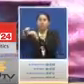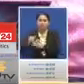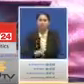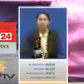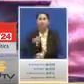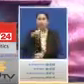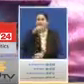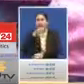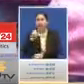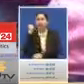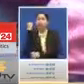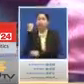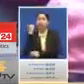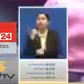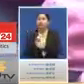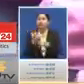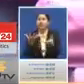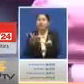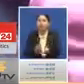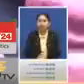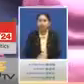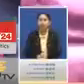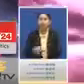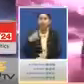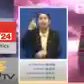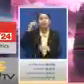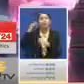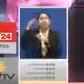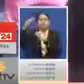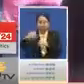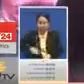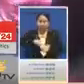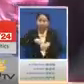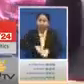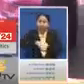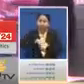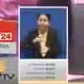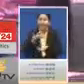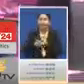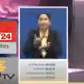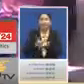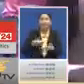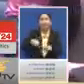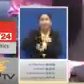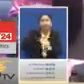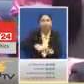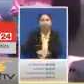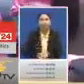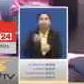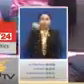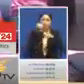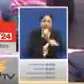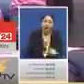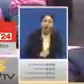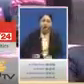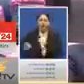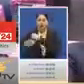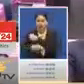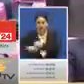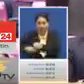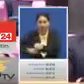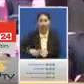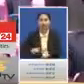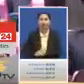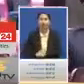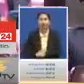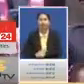างเดียวเขามุ่งหวังกับสินค้าเกษตรเท่านั้นชาวอ้อยก็หวังกับอ้อยชาวนาก็หวังกับนามันก็มันช